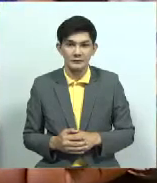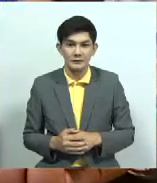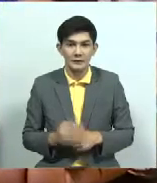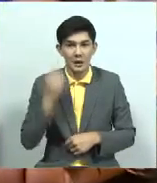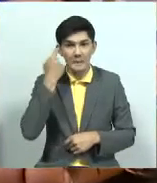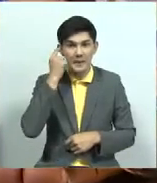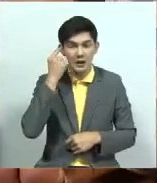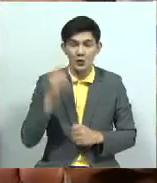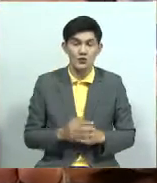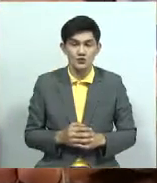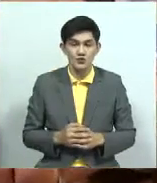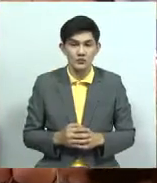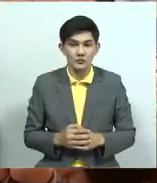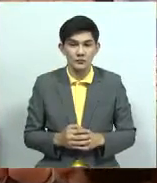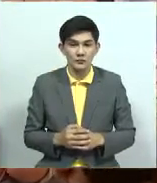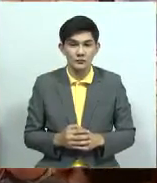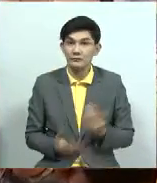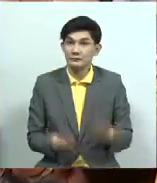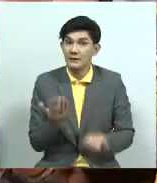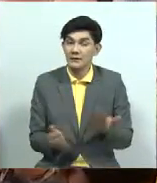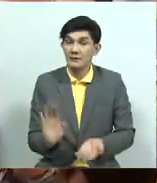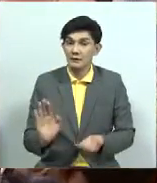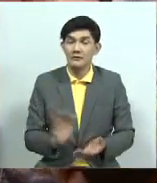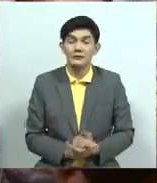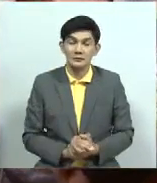ไม่รู้สิก็ไม่รู้ก็แล้วแต่เขาน